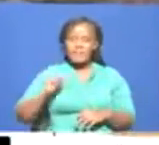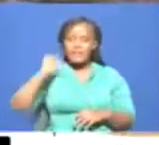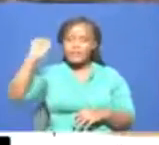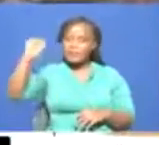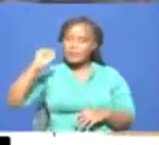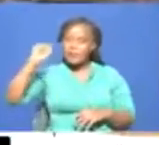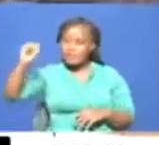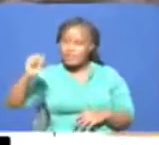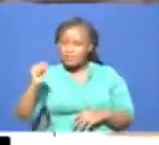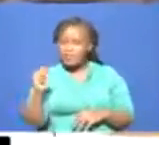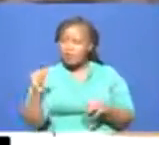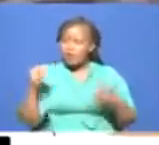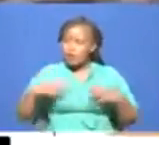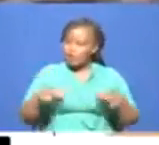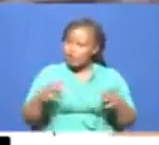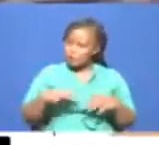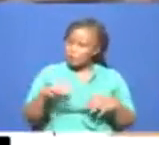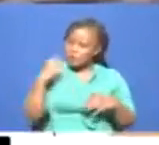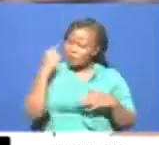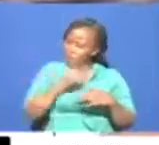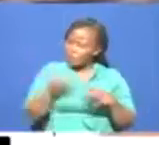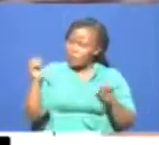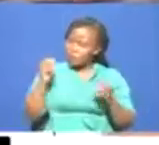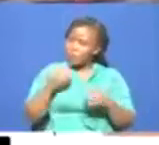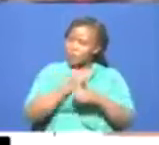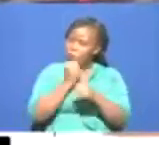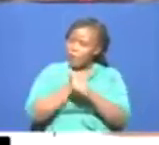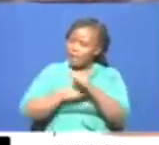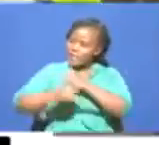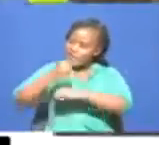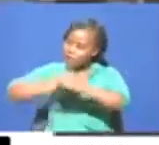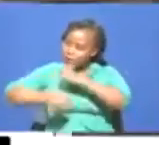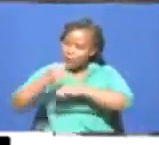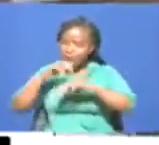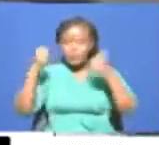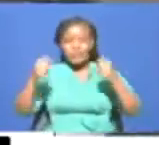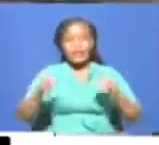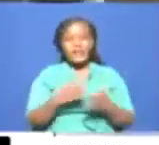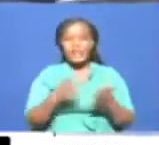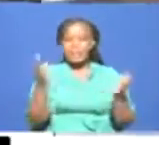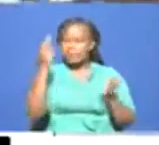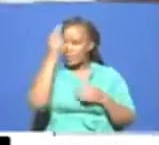wale watu hawajafanya chochote kwa hii Narok.